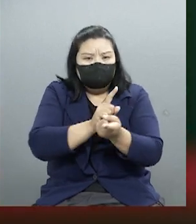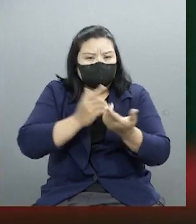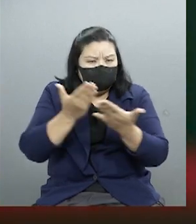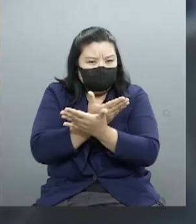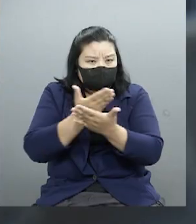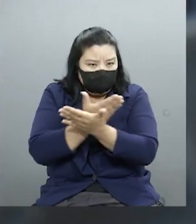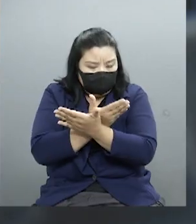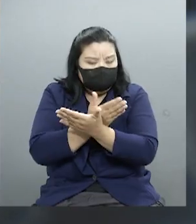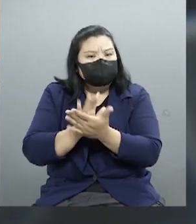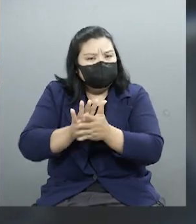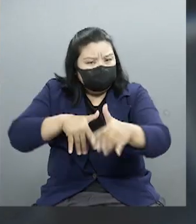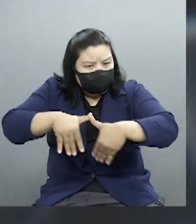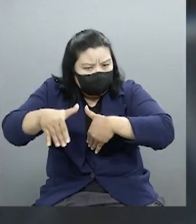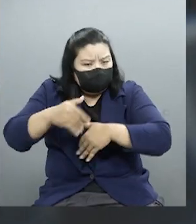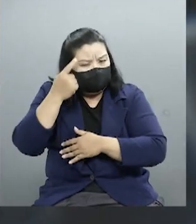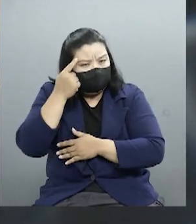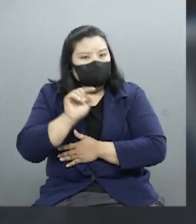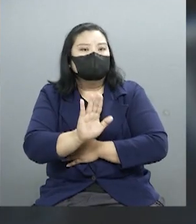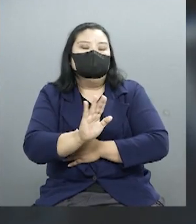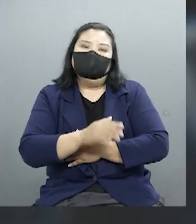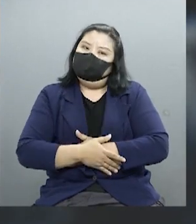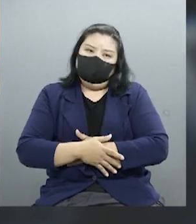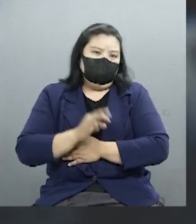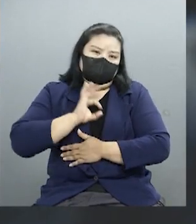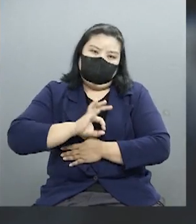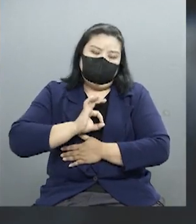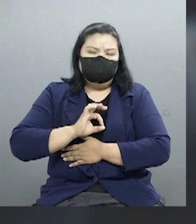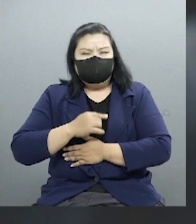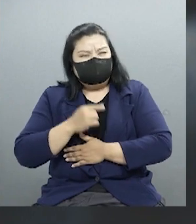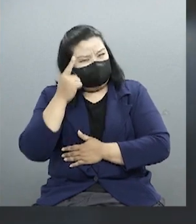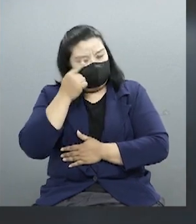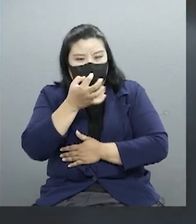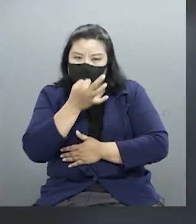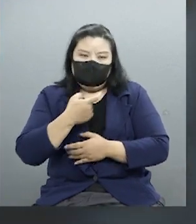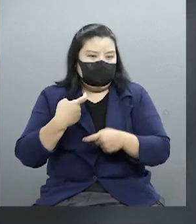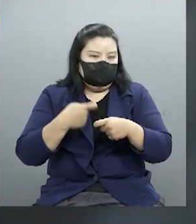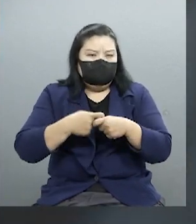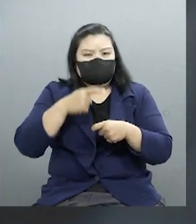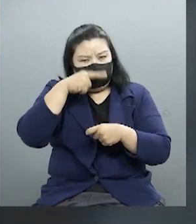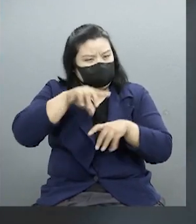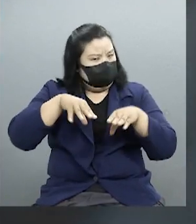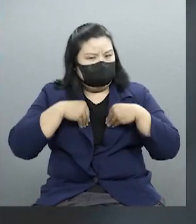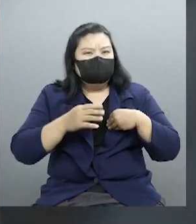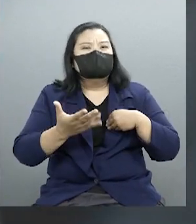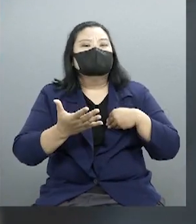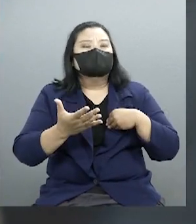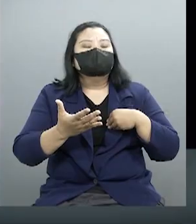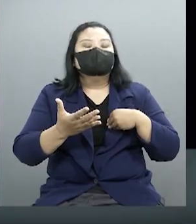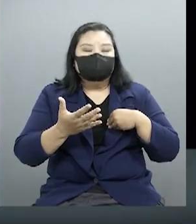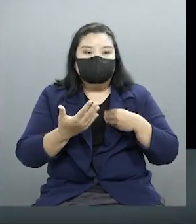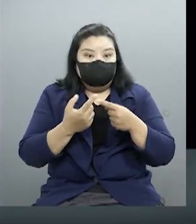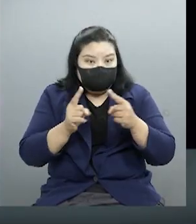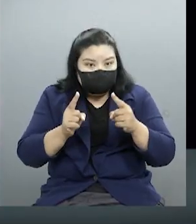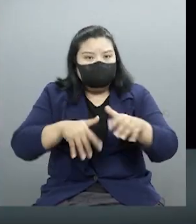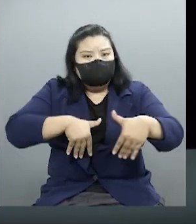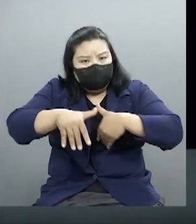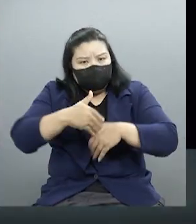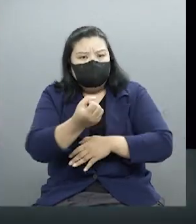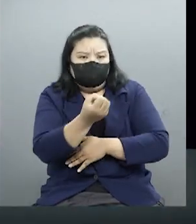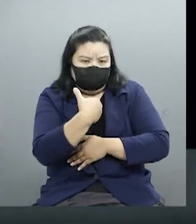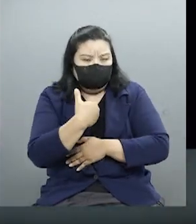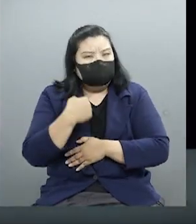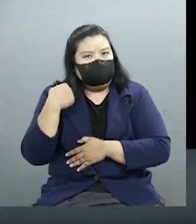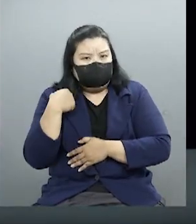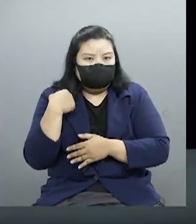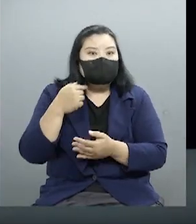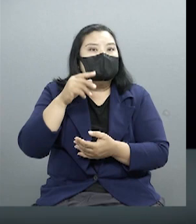สังคมผู้ชมอีกส่วนหนึ่งก็มองว่ายังเป็นอาชีพที่ยอมรับได้ยากในสังคมไทยนอกจากนี้คุณผู้ชมยังพูด